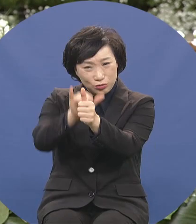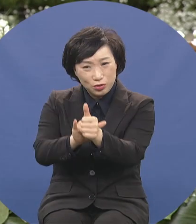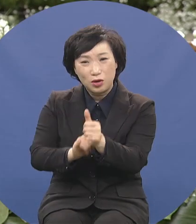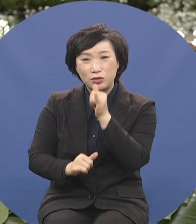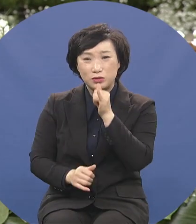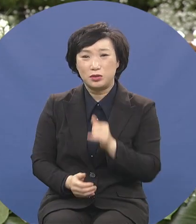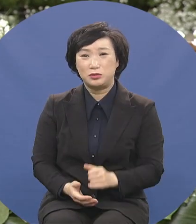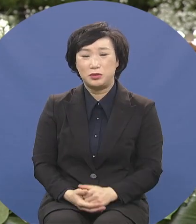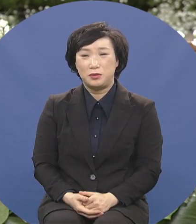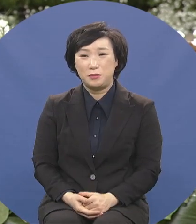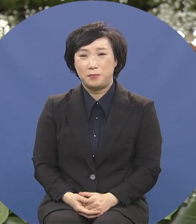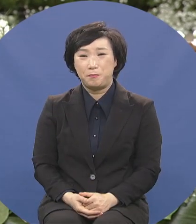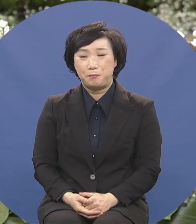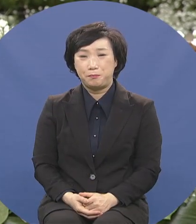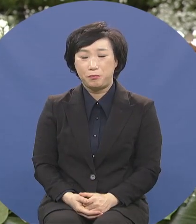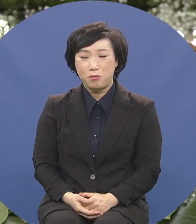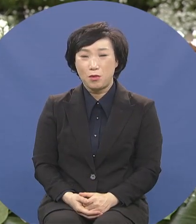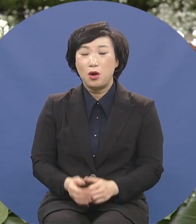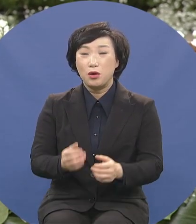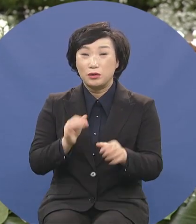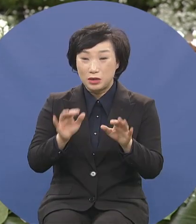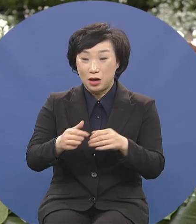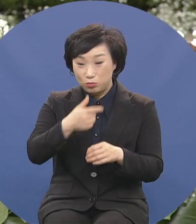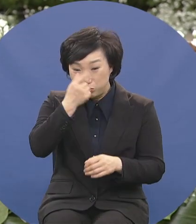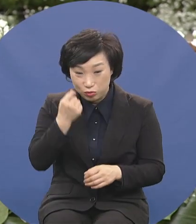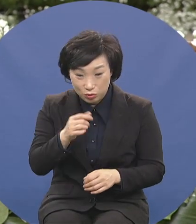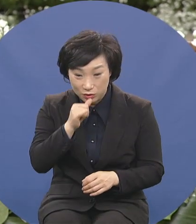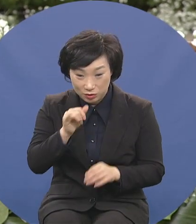충성하면서 그래도 모자라,